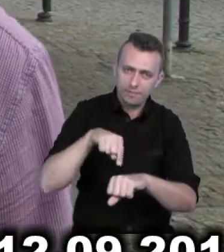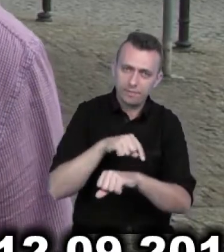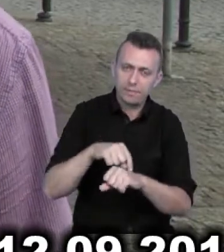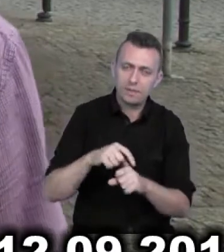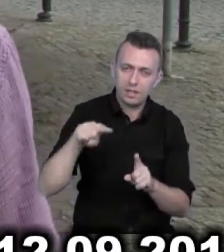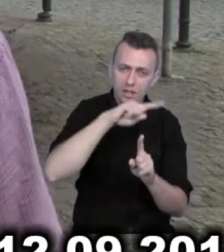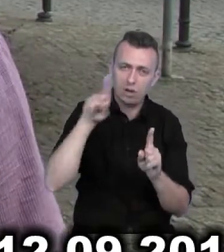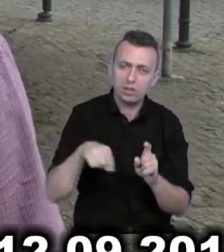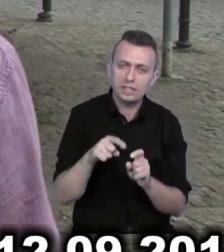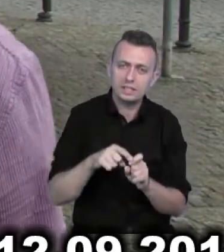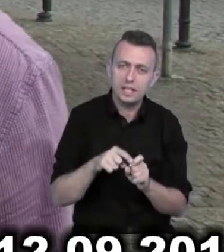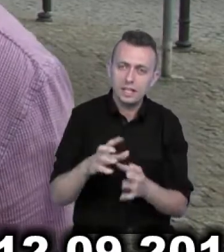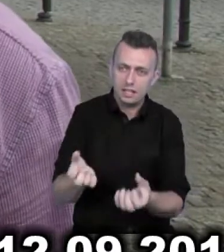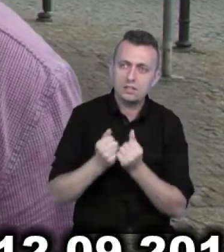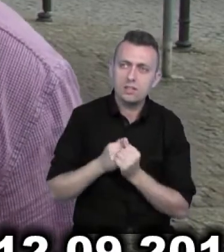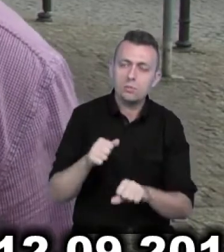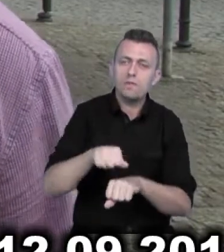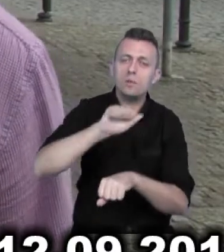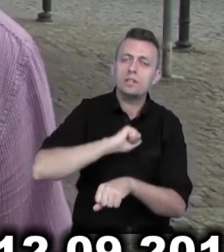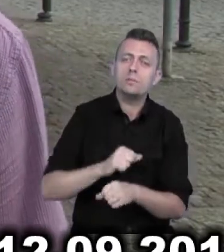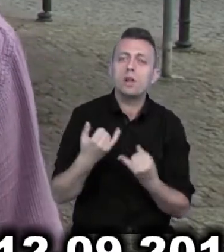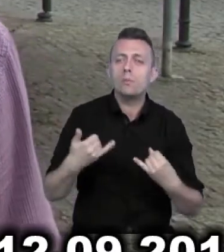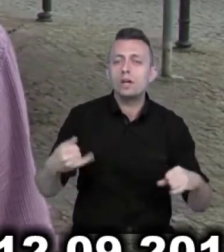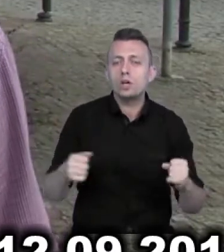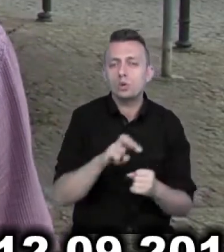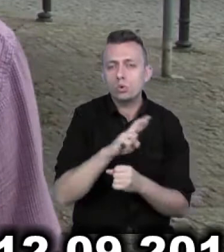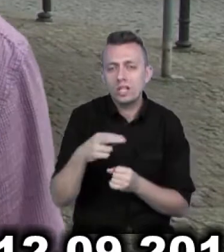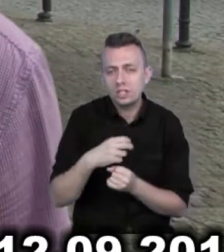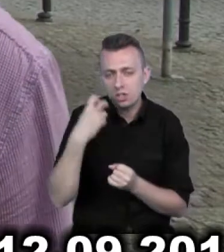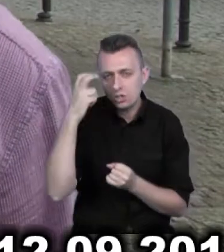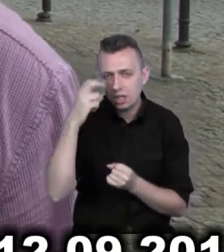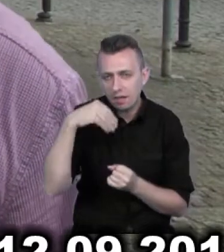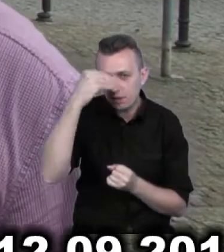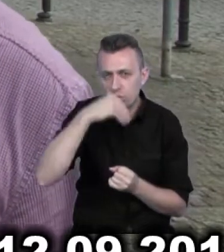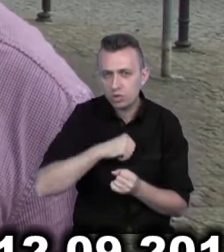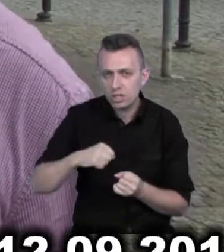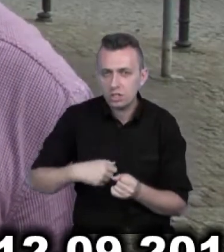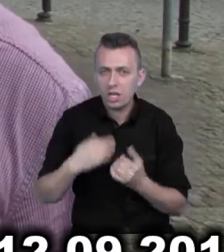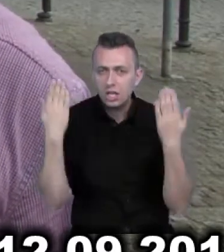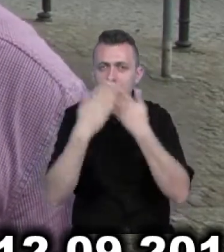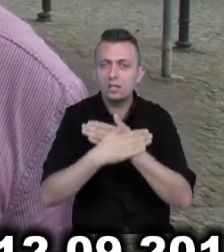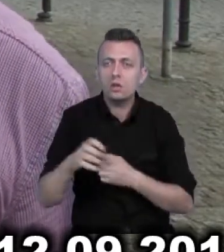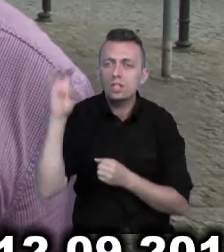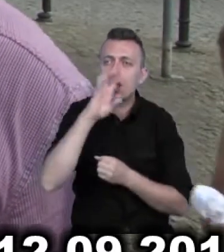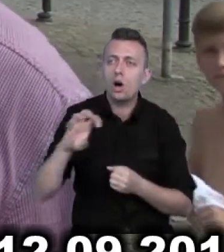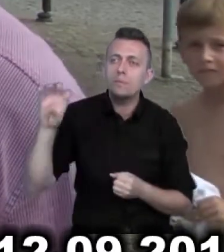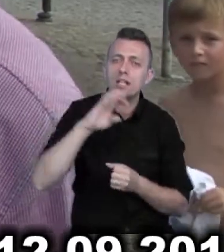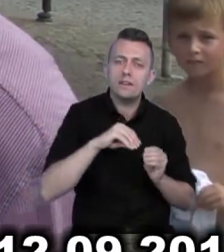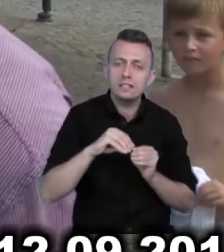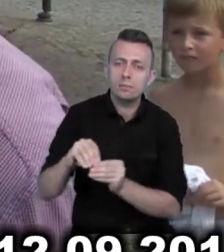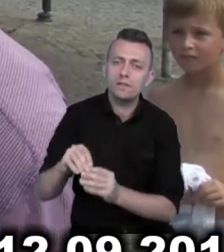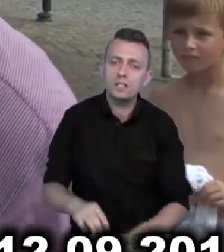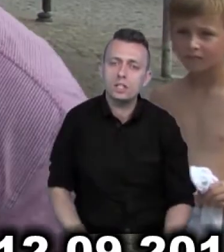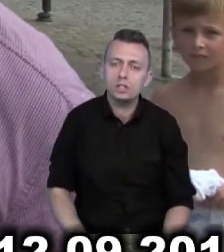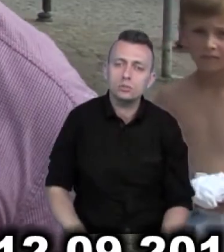nagrody. Jeśli chodzi o astronomię, przygotowaliśmy się do nocnych obserwacji i takie nocne obserwacje się odbyły, prowadziliśmy. Dzieci mogły